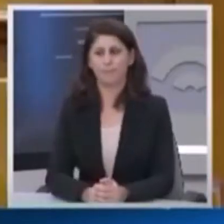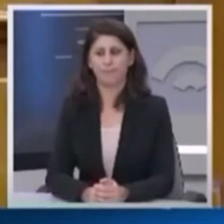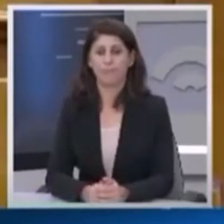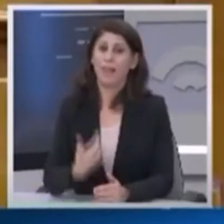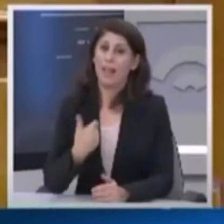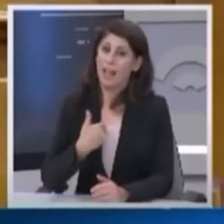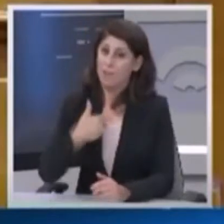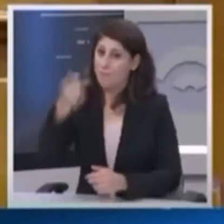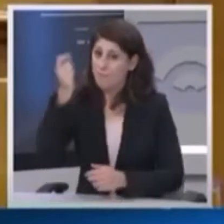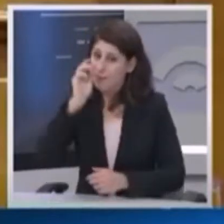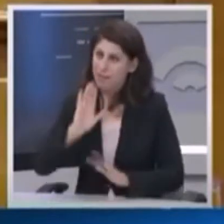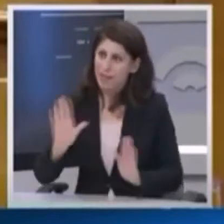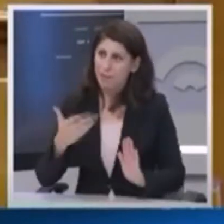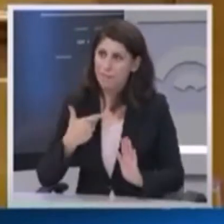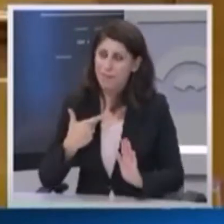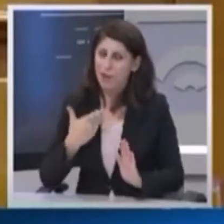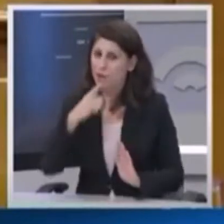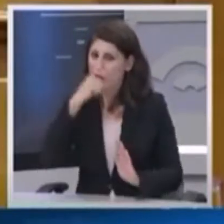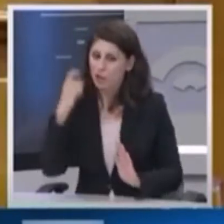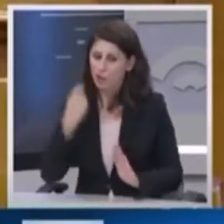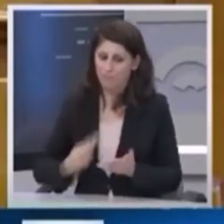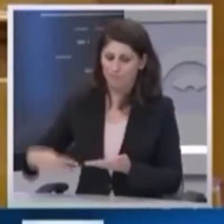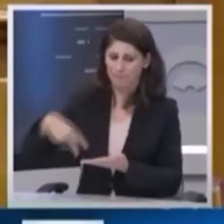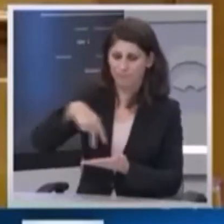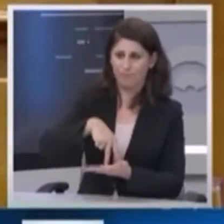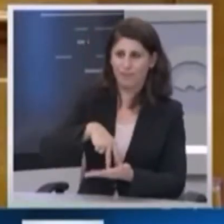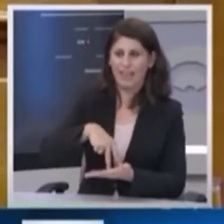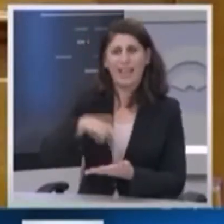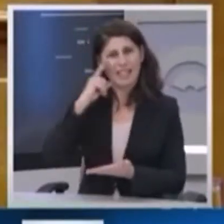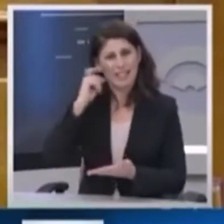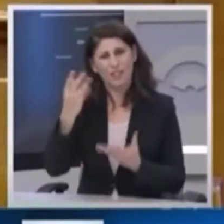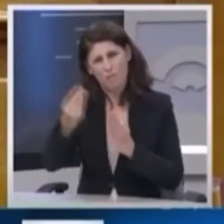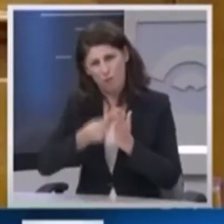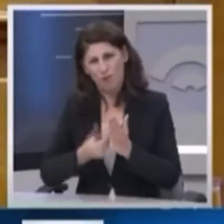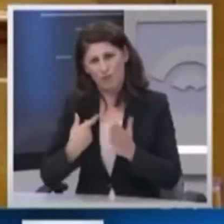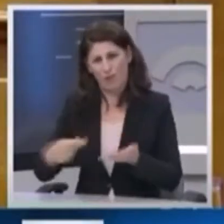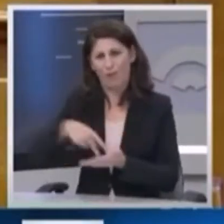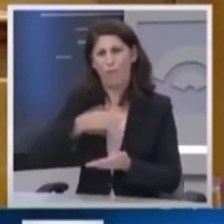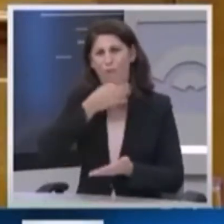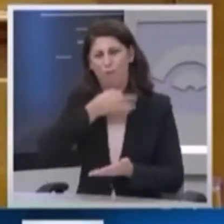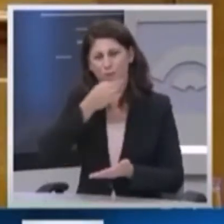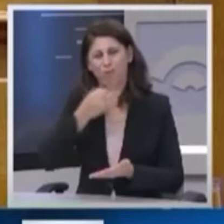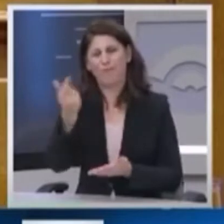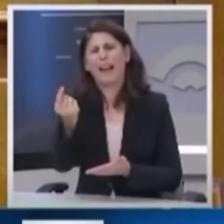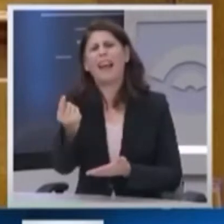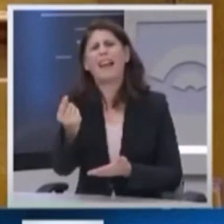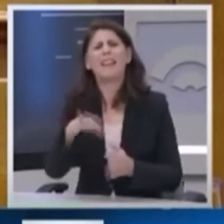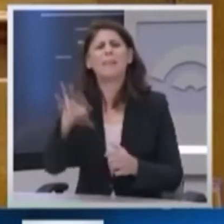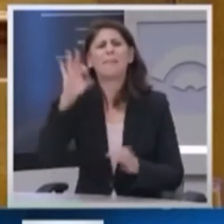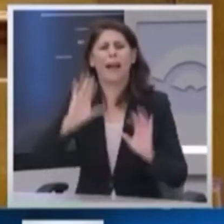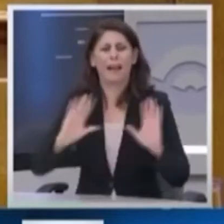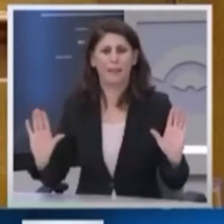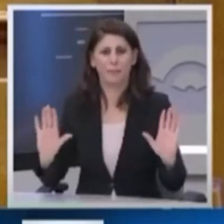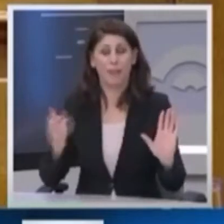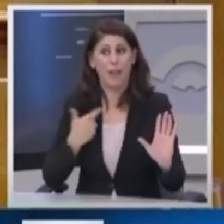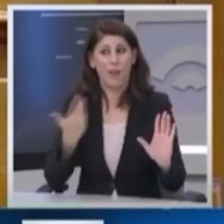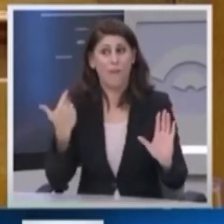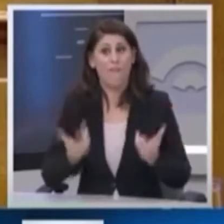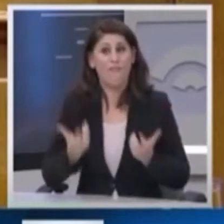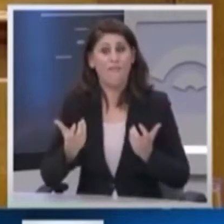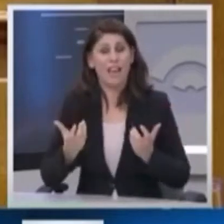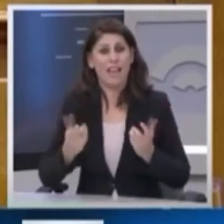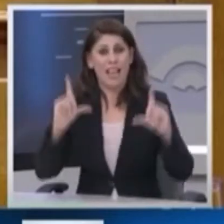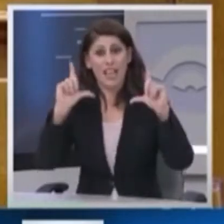Έχω μια δυσκολία, ομολογώ. Ερχόμενος στο βήμα, ξέρετε, δεν ανεβαίνω πολύ συχνά. Έχοντας νοπεί την εικόνα